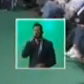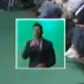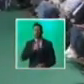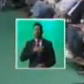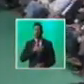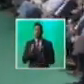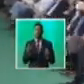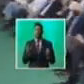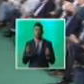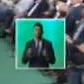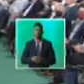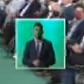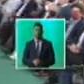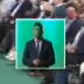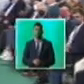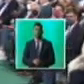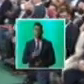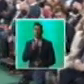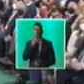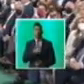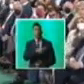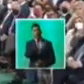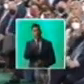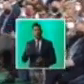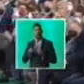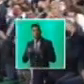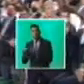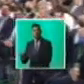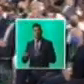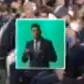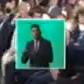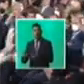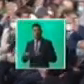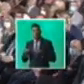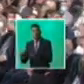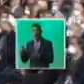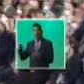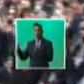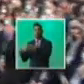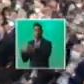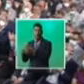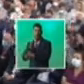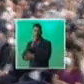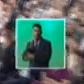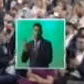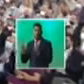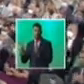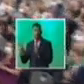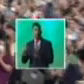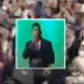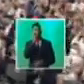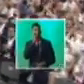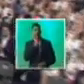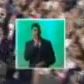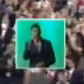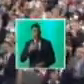στην κάλπη χωρίς να γνωρίζουμε ποιος θα είναι ο υποτιθέμενος Πρωθυπουργός της χώρας. Αυτό σας λέω, ότι οι πολίτες δεν ψηφίζουν όμως.